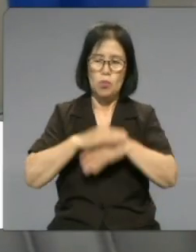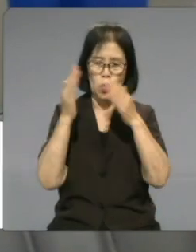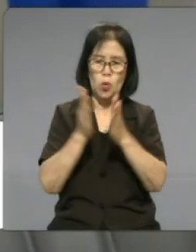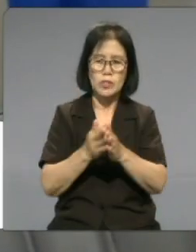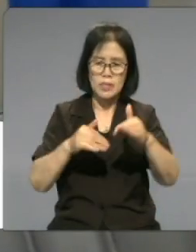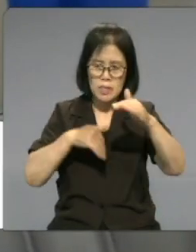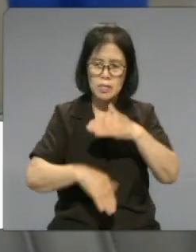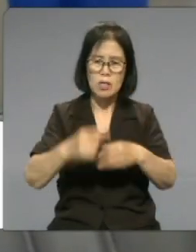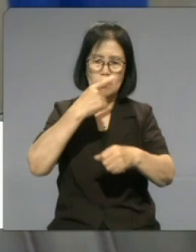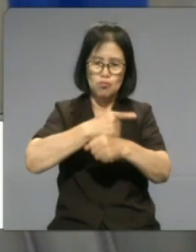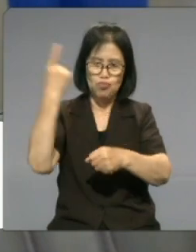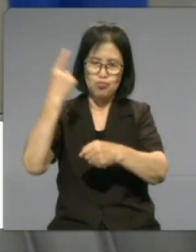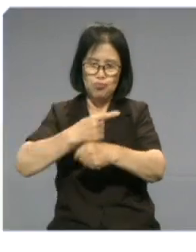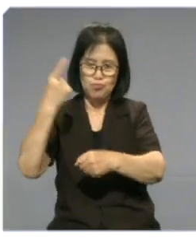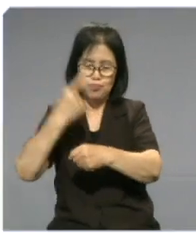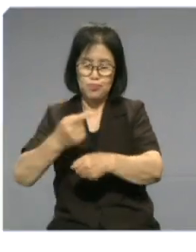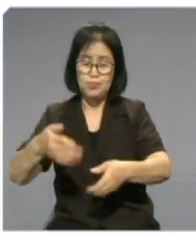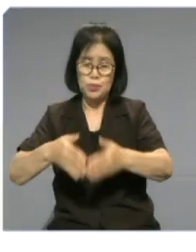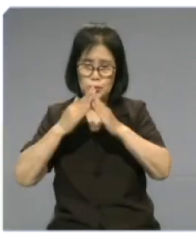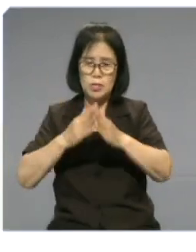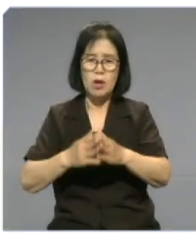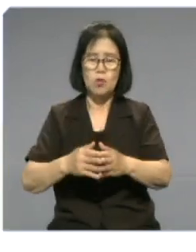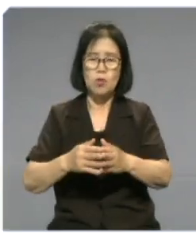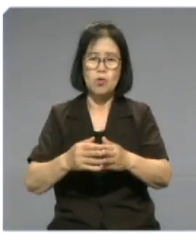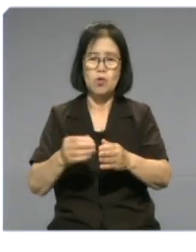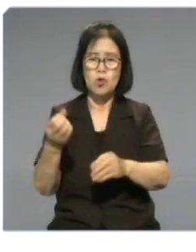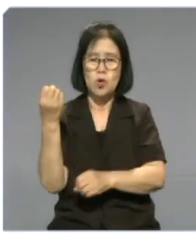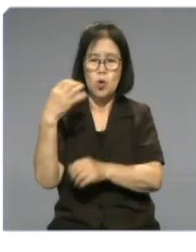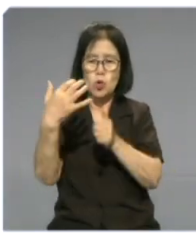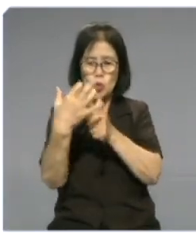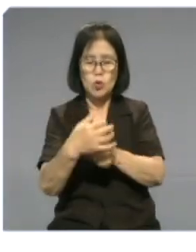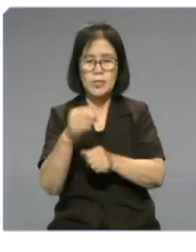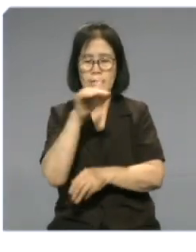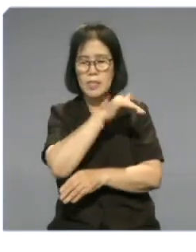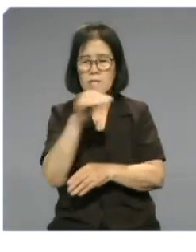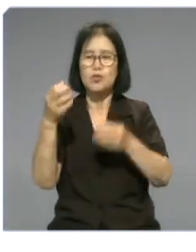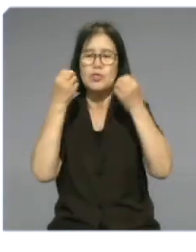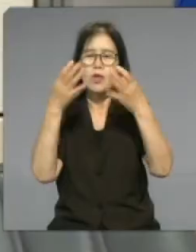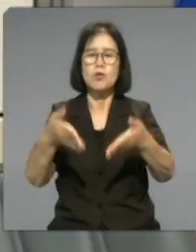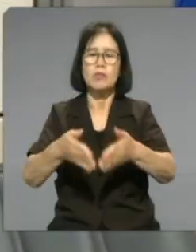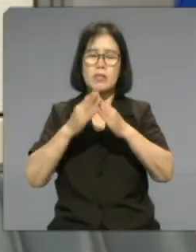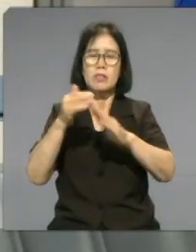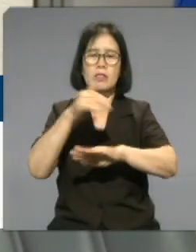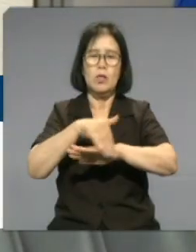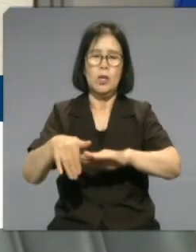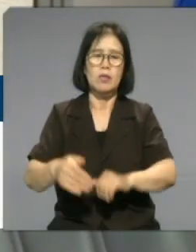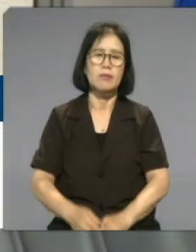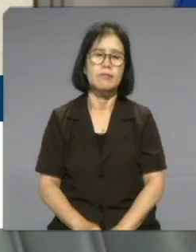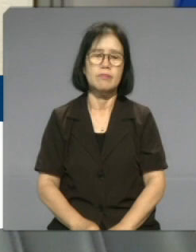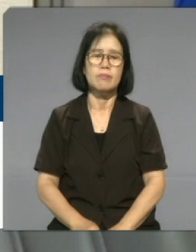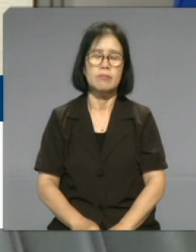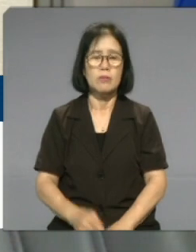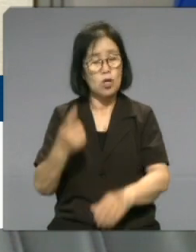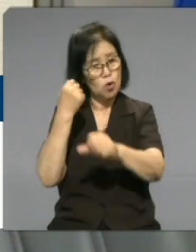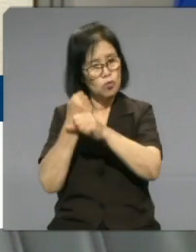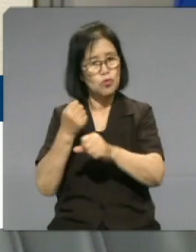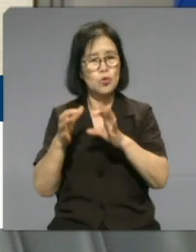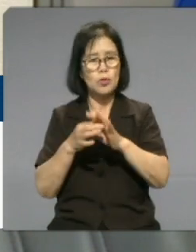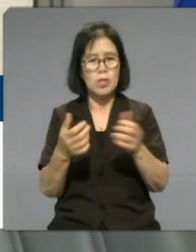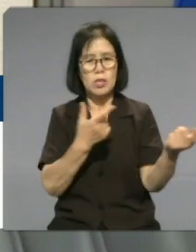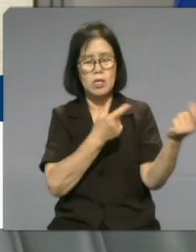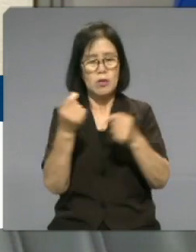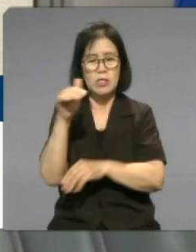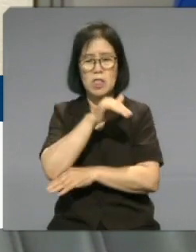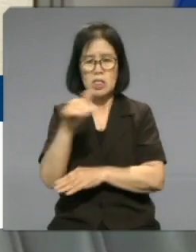차단 시설을 설치하고 지하차도별 통제 기준도 새로 만들 방침입니다. 용역을 통해 일괄적인